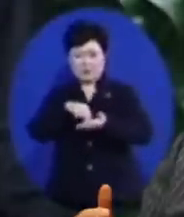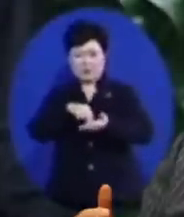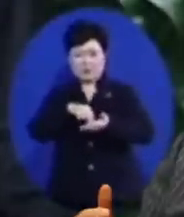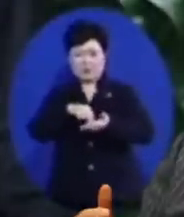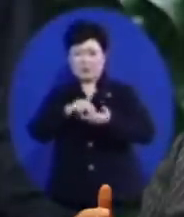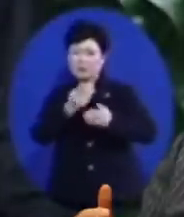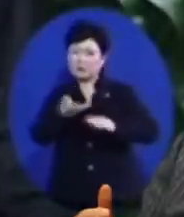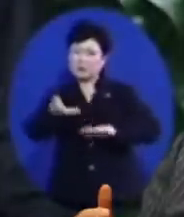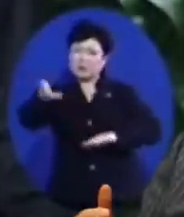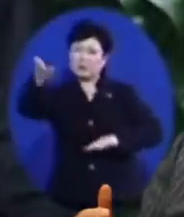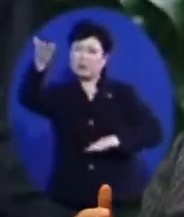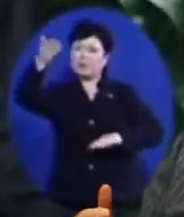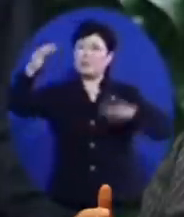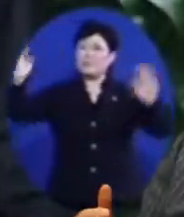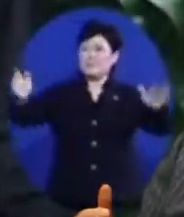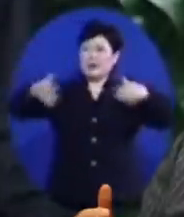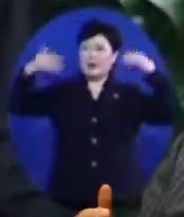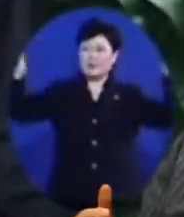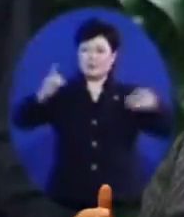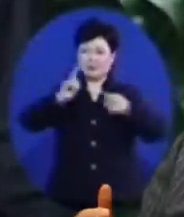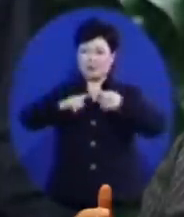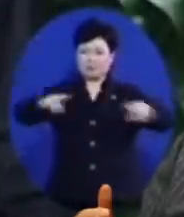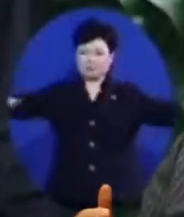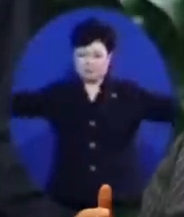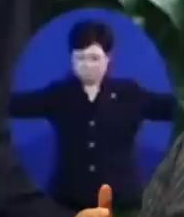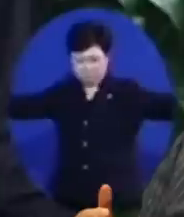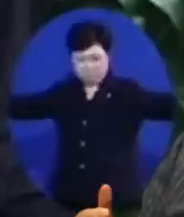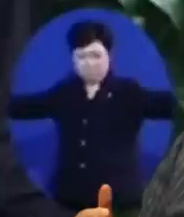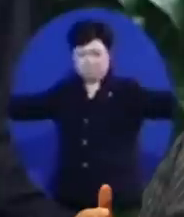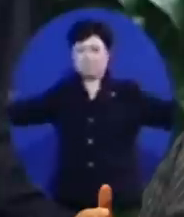기류를 타고 나릅니다.